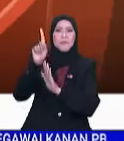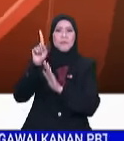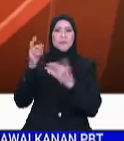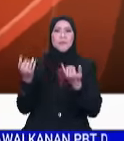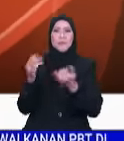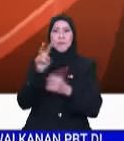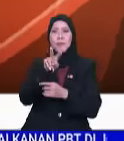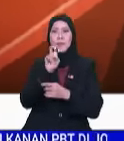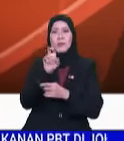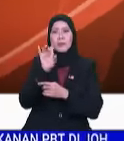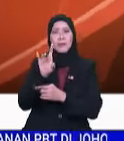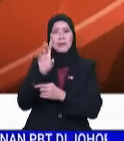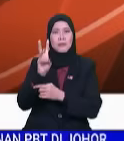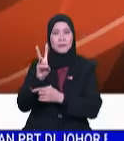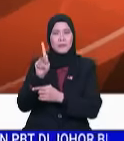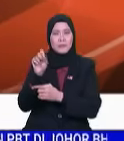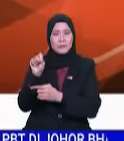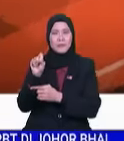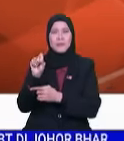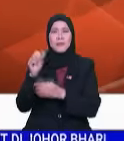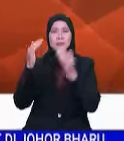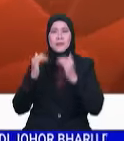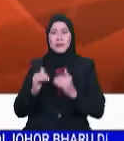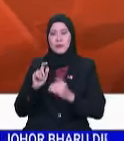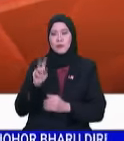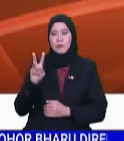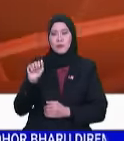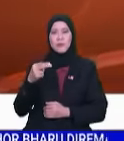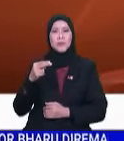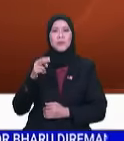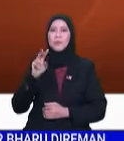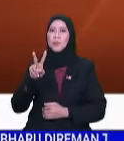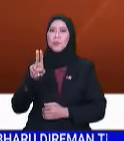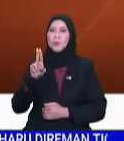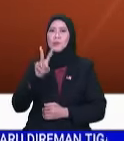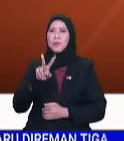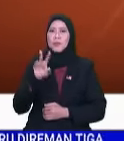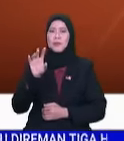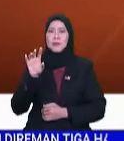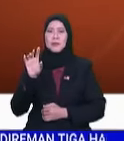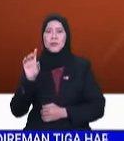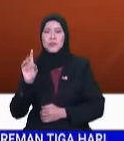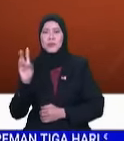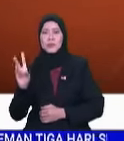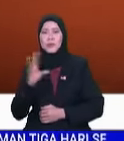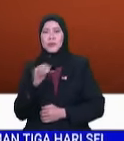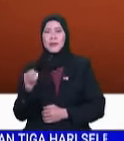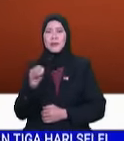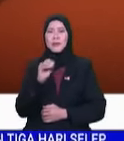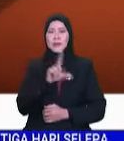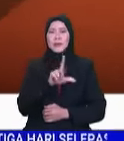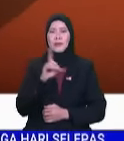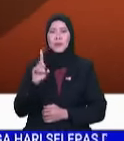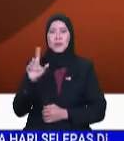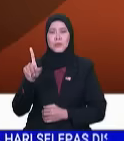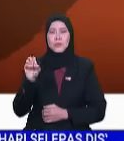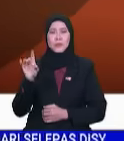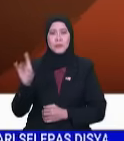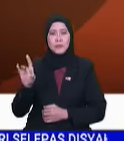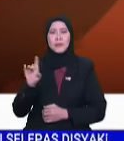iaitu 286 kes, diikuti Tawau 207, Lahadatu 108, Semporna 97